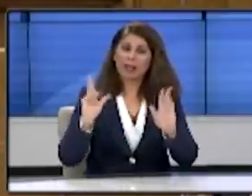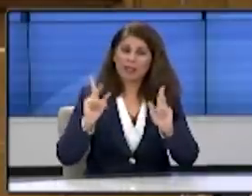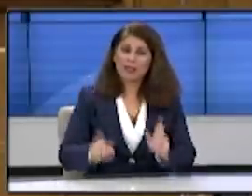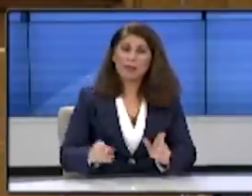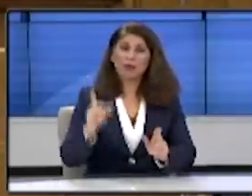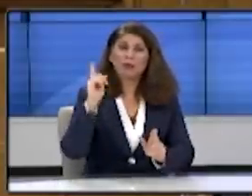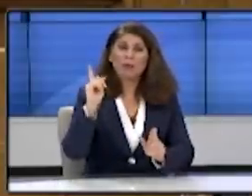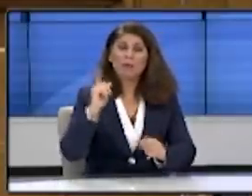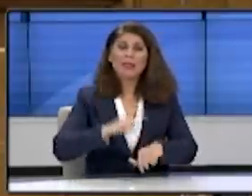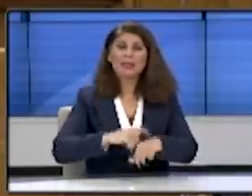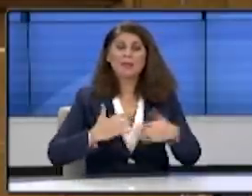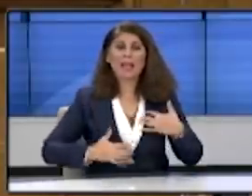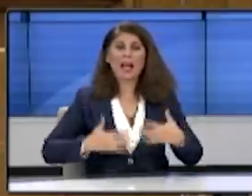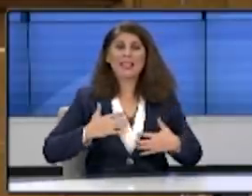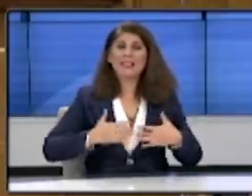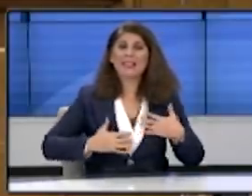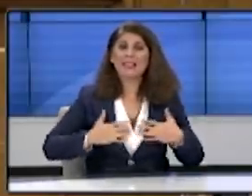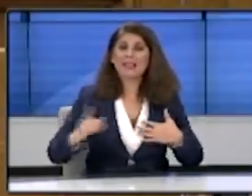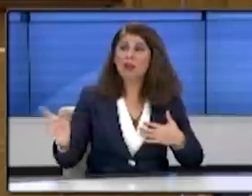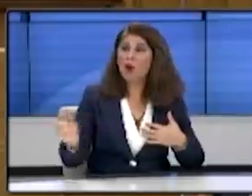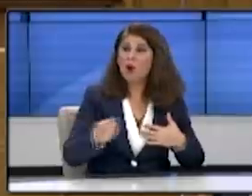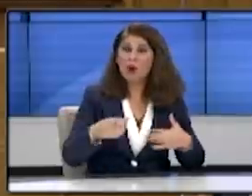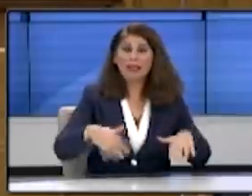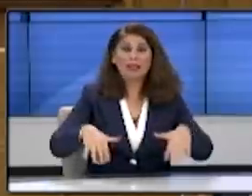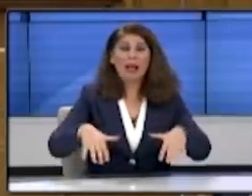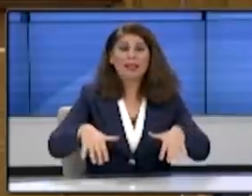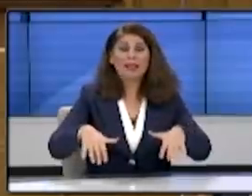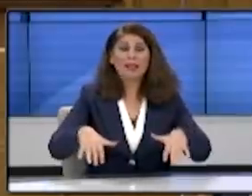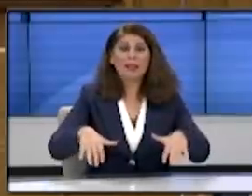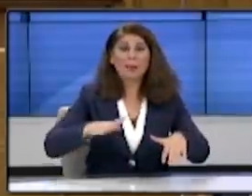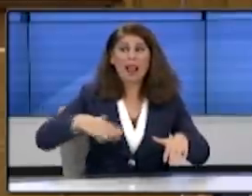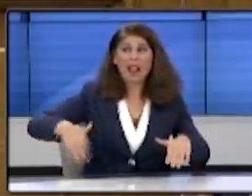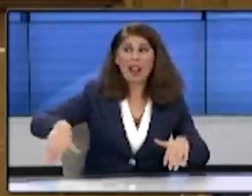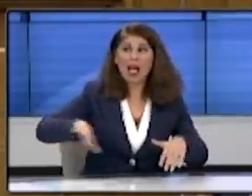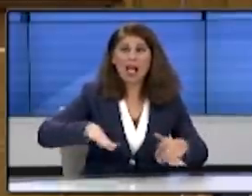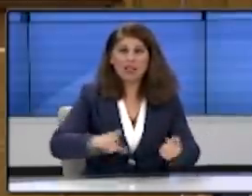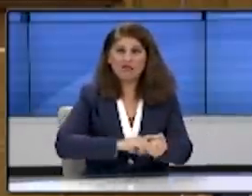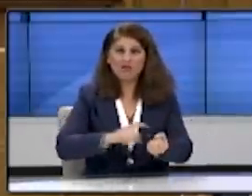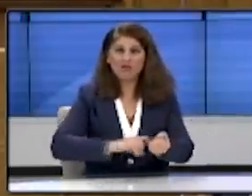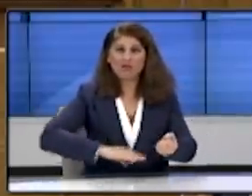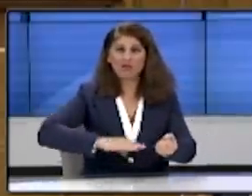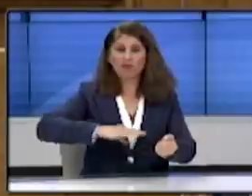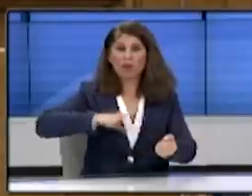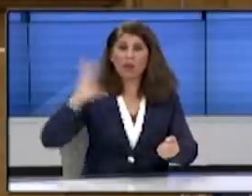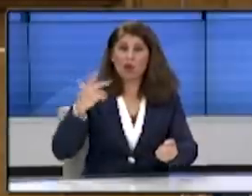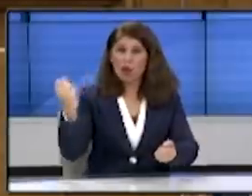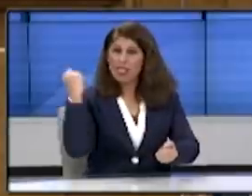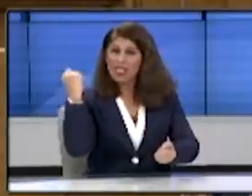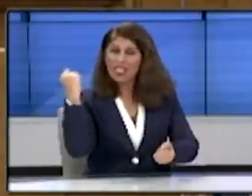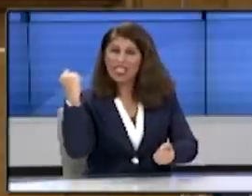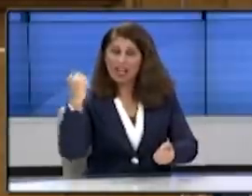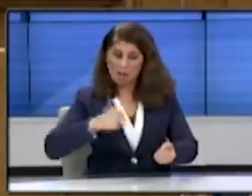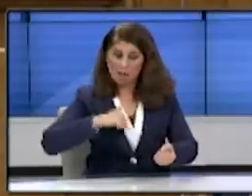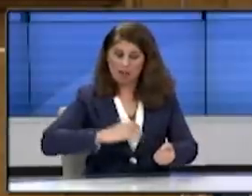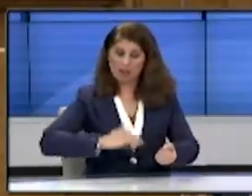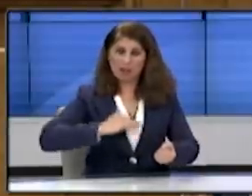ούτε στιγμή να ανησυχείτε όλοι σας, να τρέμετε τη λαϊκή οργή και αγανάκτηση που όσο δυναμώνει θα